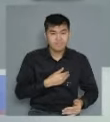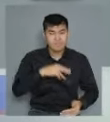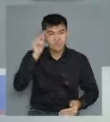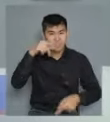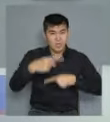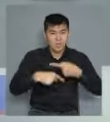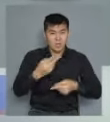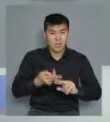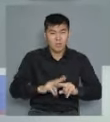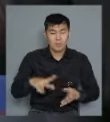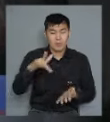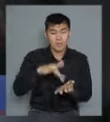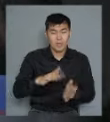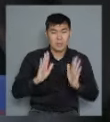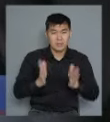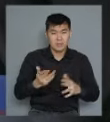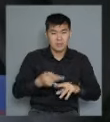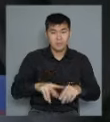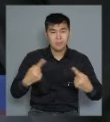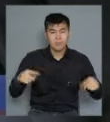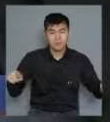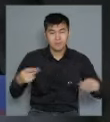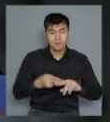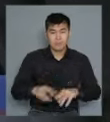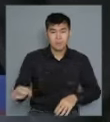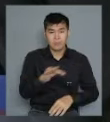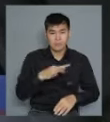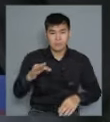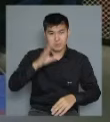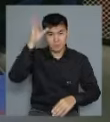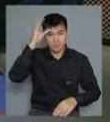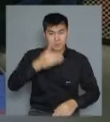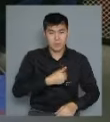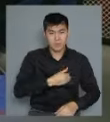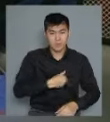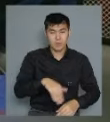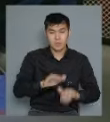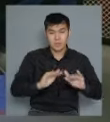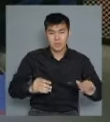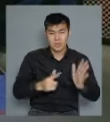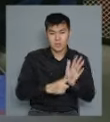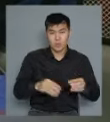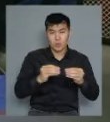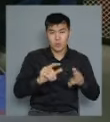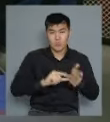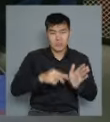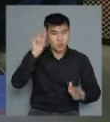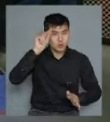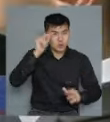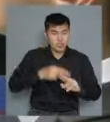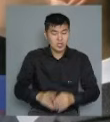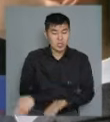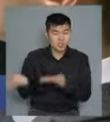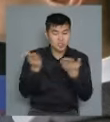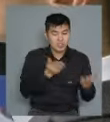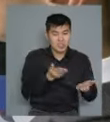Алдағы уақытта бұл орталыққа тек лицей оқушылары ғана емес, облыс көлемінде ғылым білімге құштар 7-10 сынып оқитын оқушылар шақыру